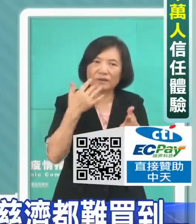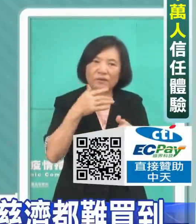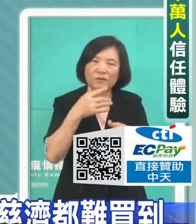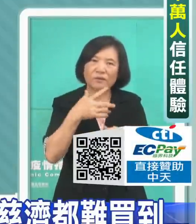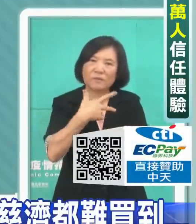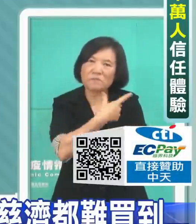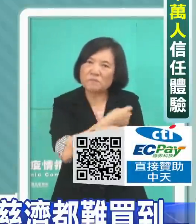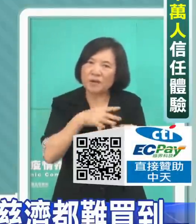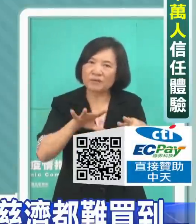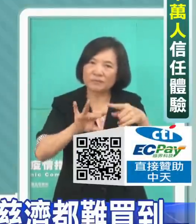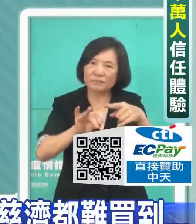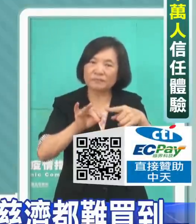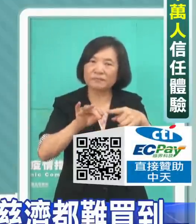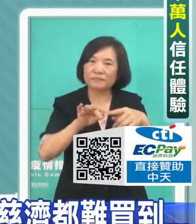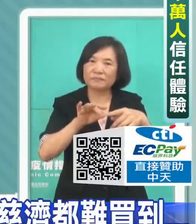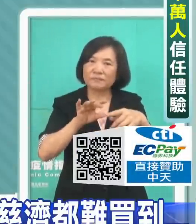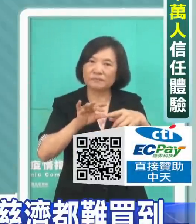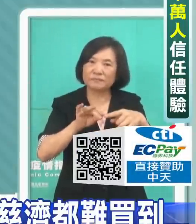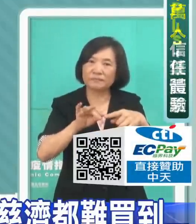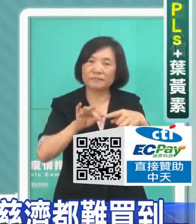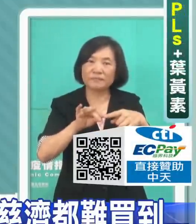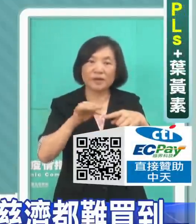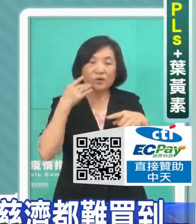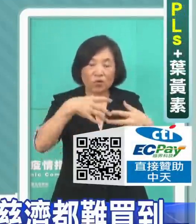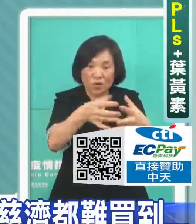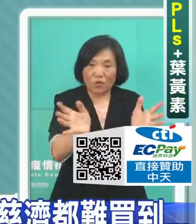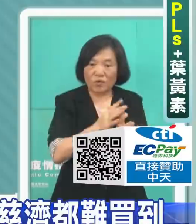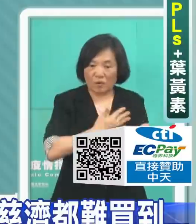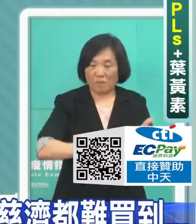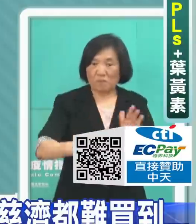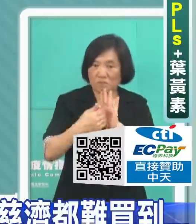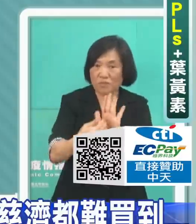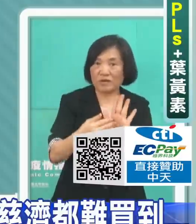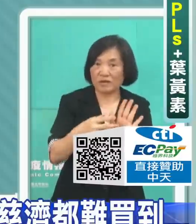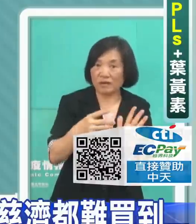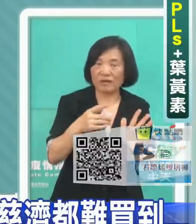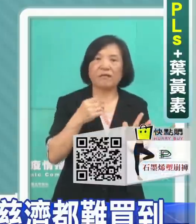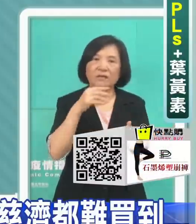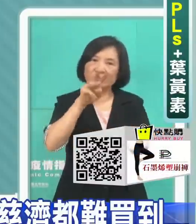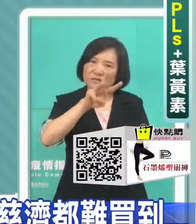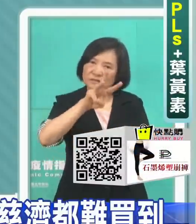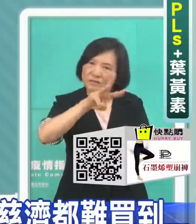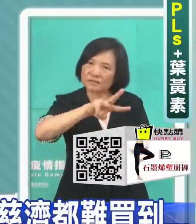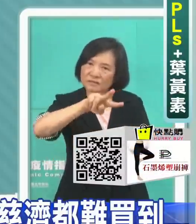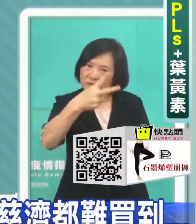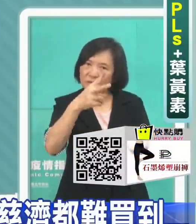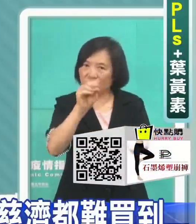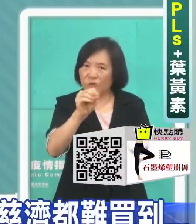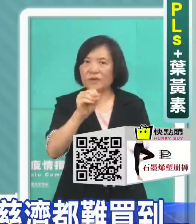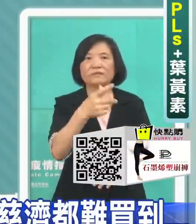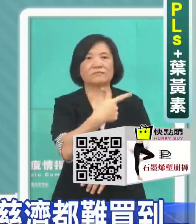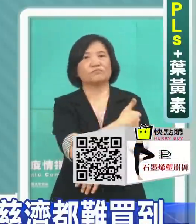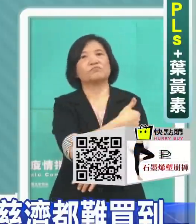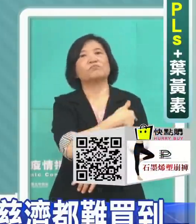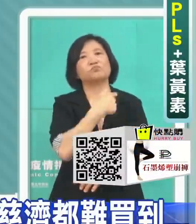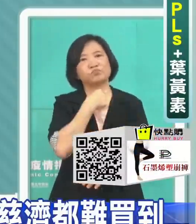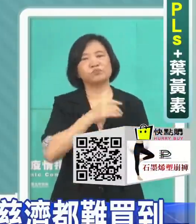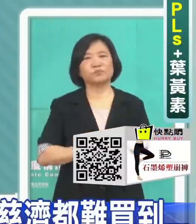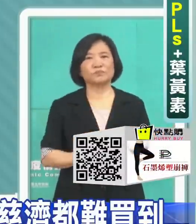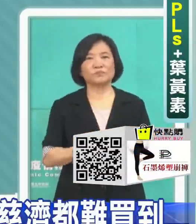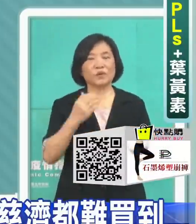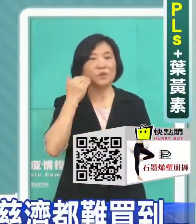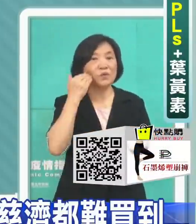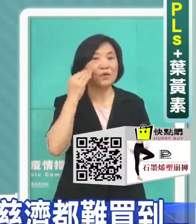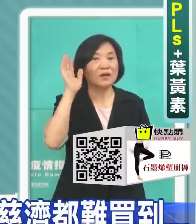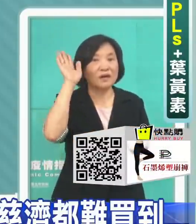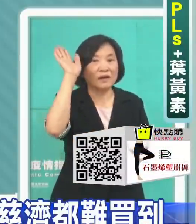哦，如果要达到一个群体免疫，大概要3200万剂、啊。这还是说，如果没有在未来的